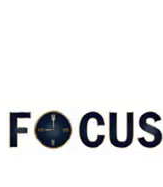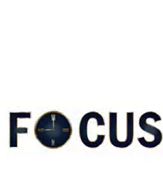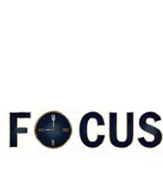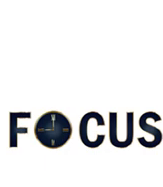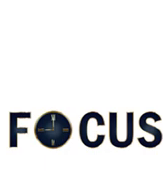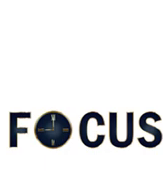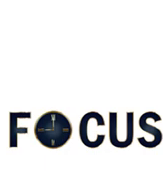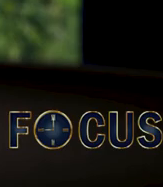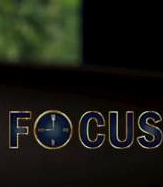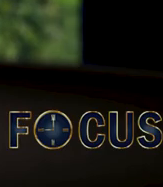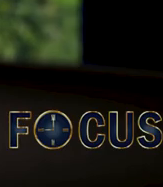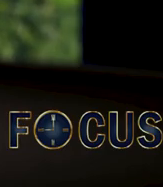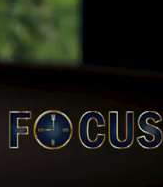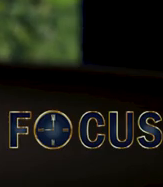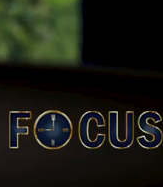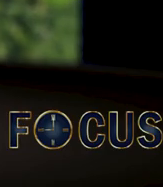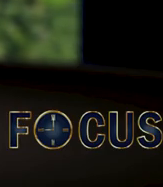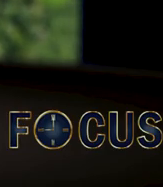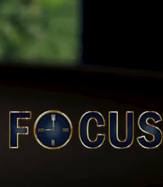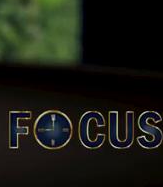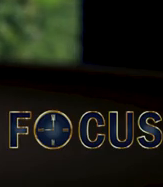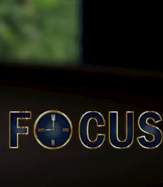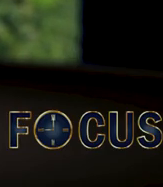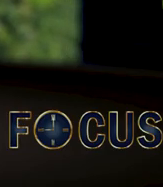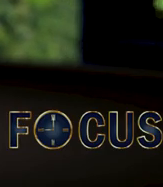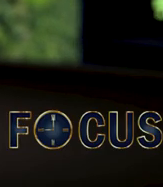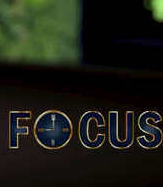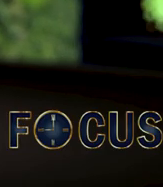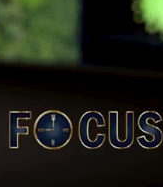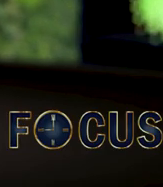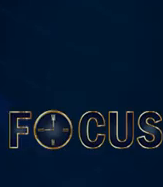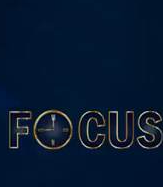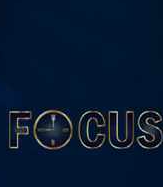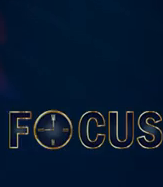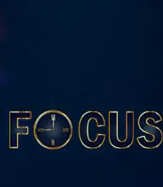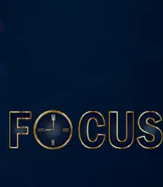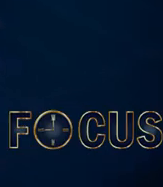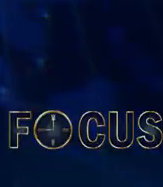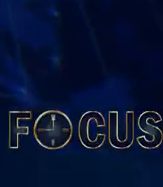En dit was Focus. Bedankt voor uw aandacht. Goedenavond.